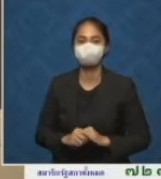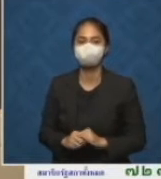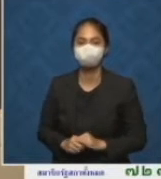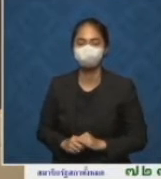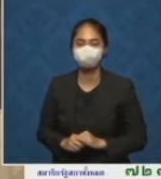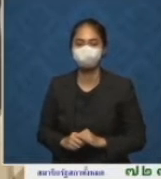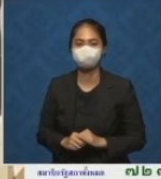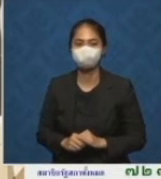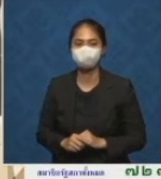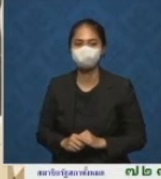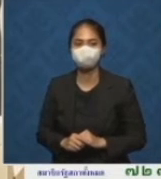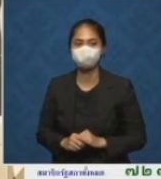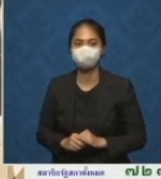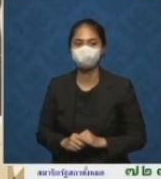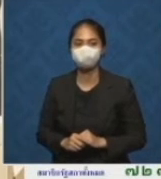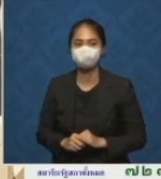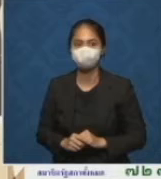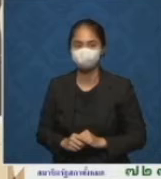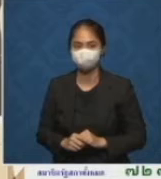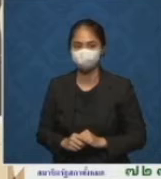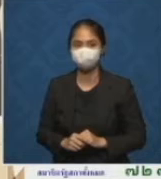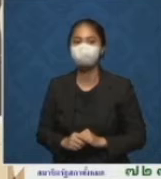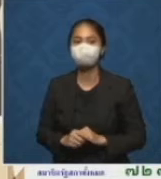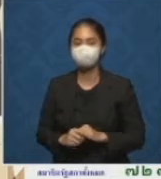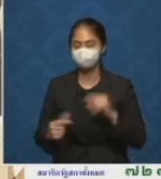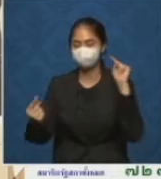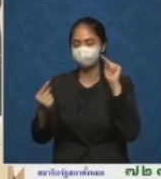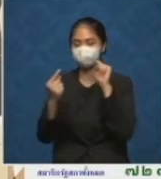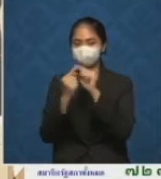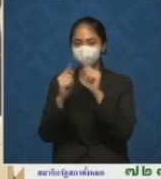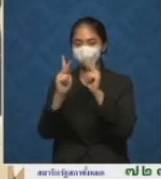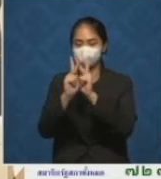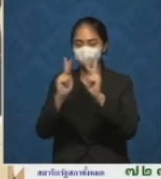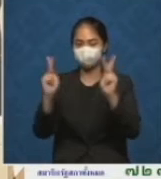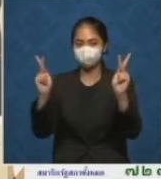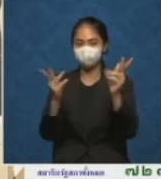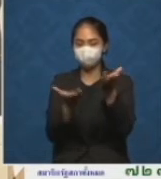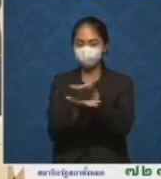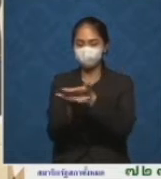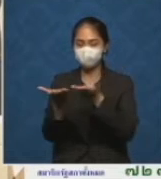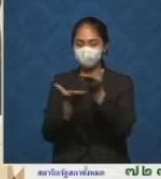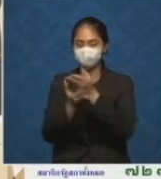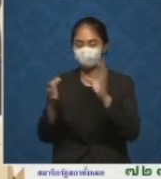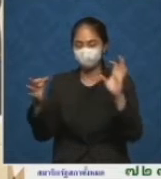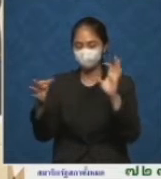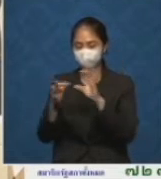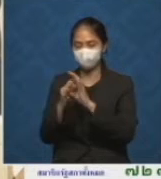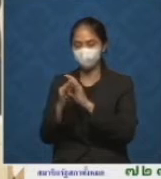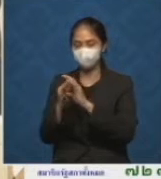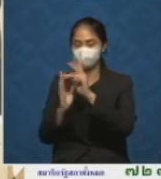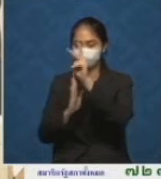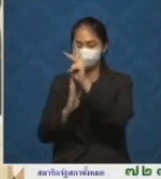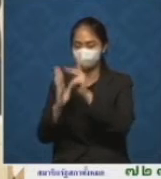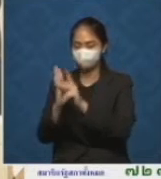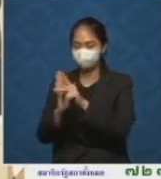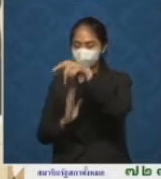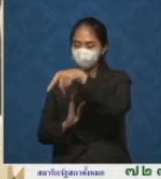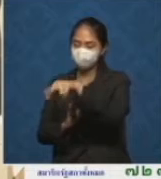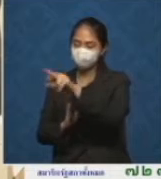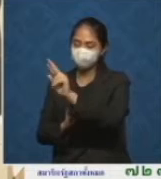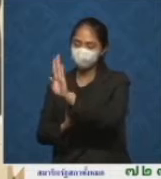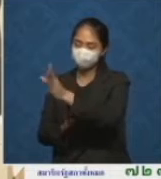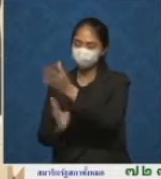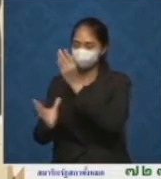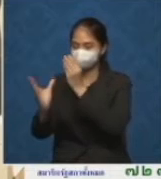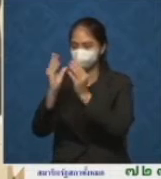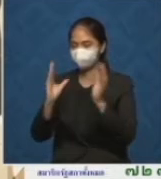รายชื่อคณะกรรมการวิสามัญพิจารณาร่างพระราชบัญญัติส่งเสริมการเรียนรู้พ.ศ.จ